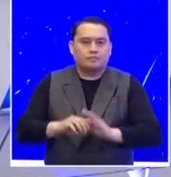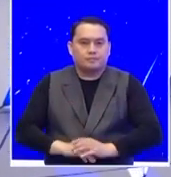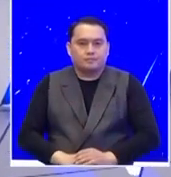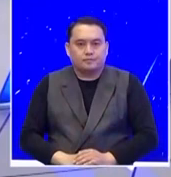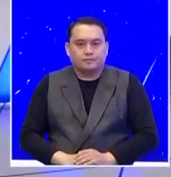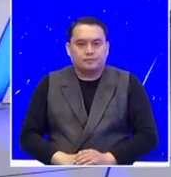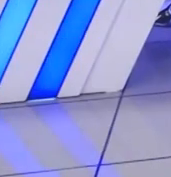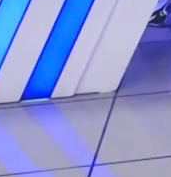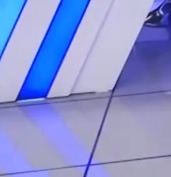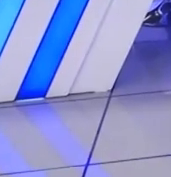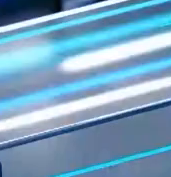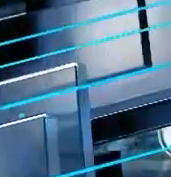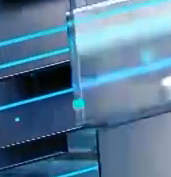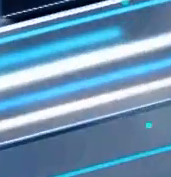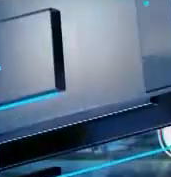важном.